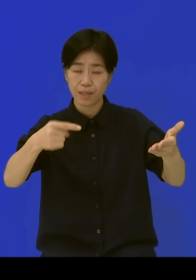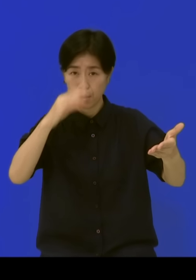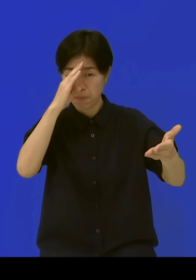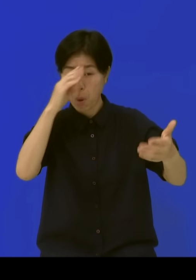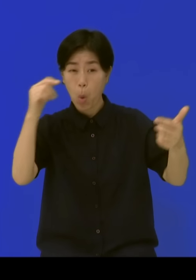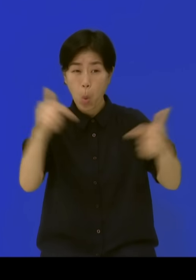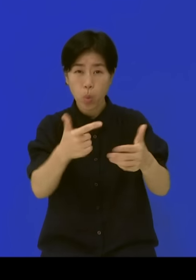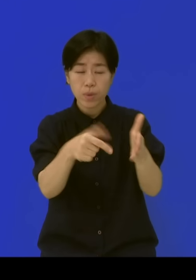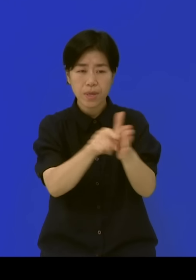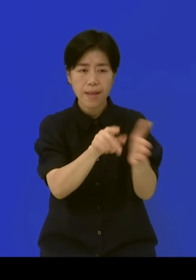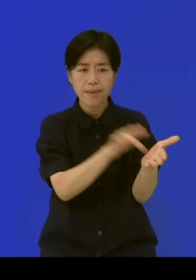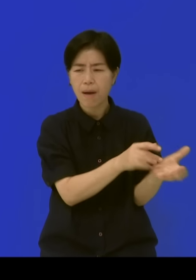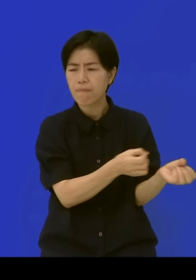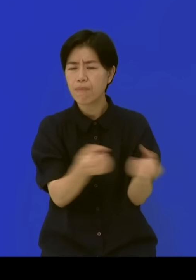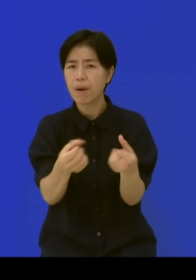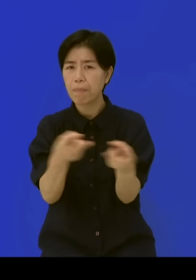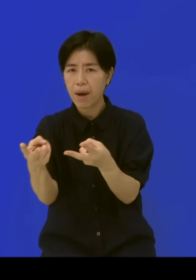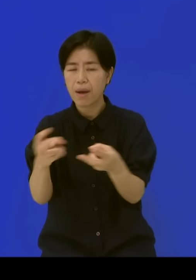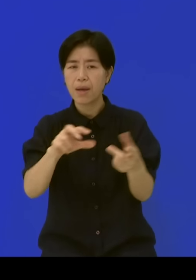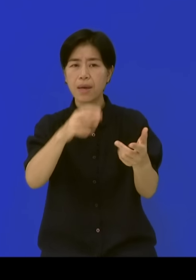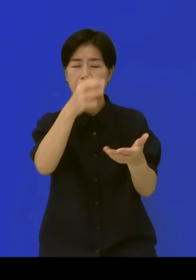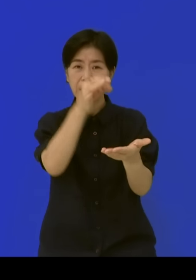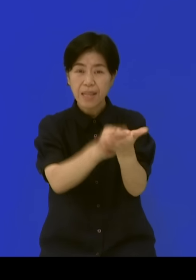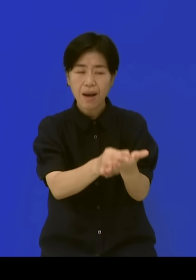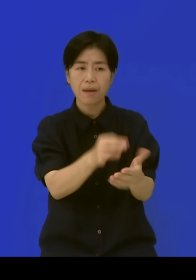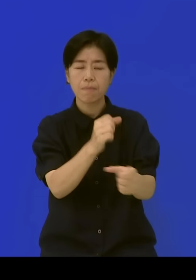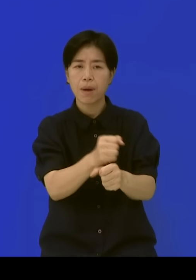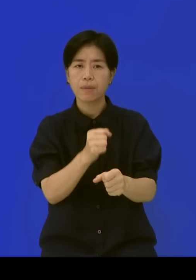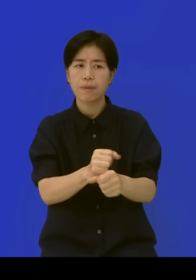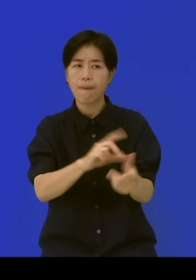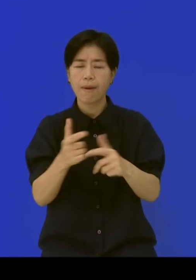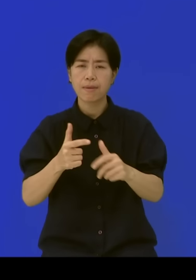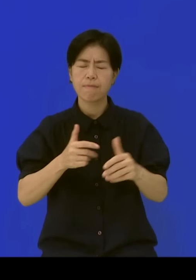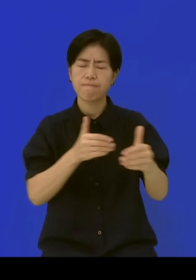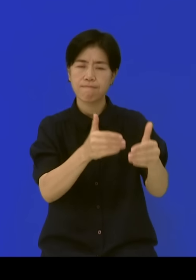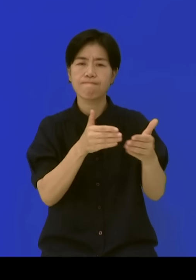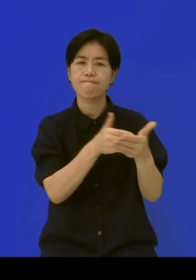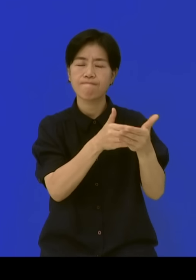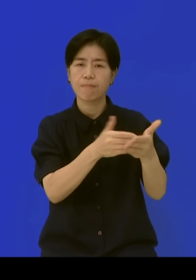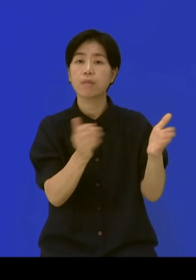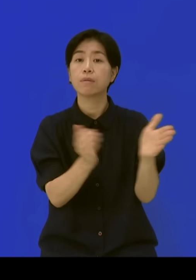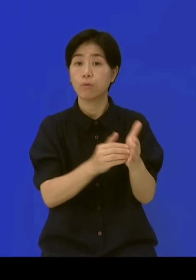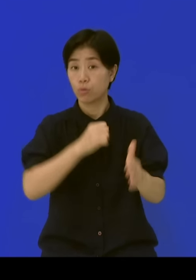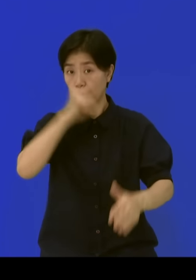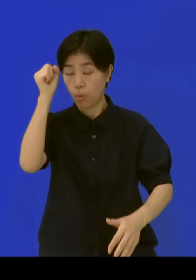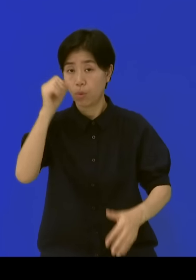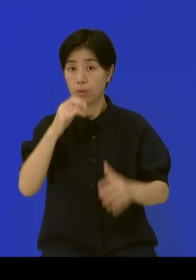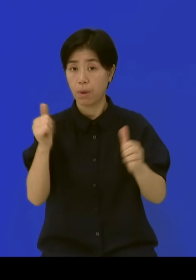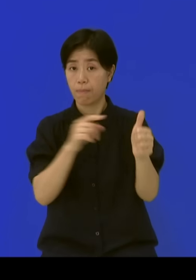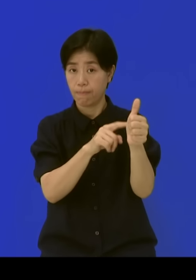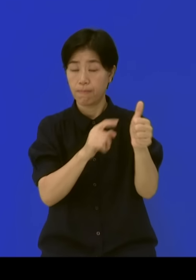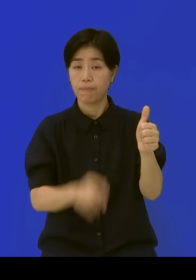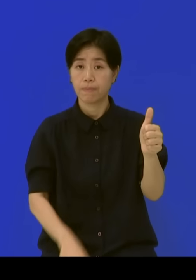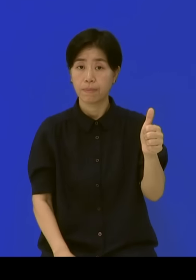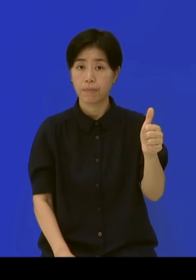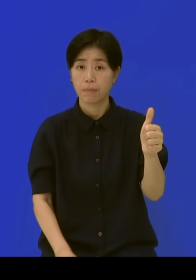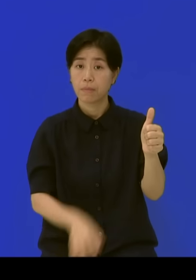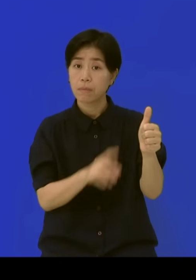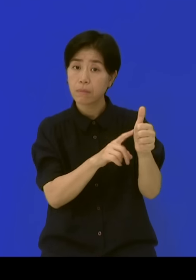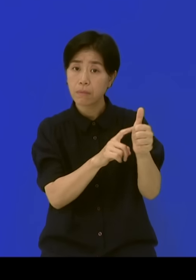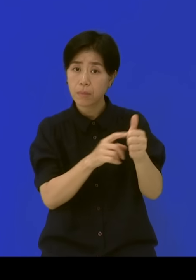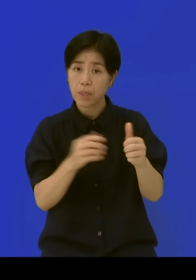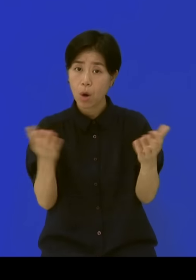하셨던 분이세요. 이런 일들을 하는 분의 어떤 저력과 동력이 궁금하잖아요. 근데 이런 분들이라고 좌절과